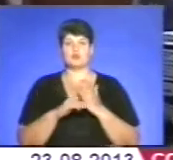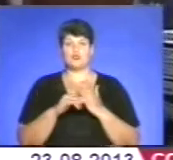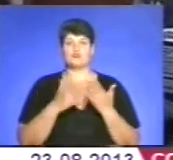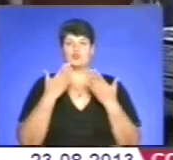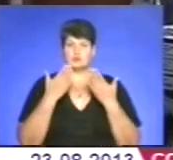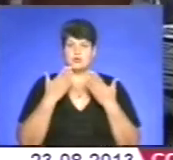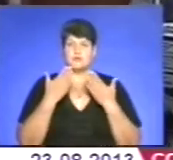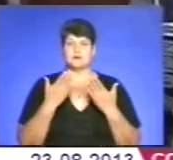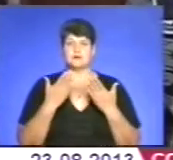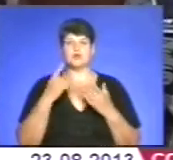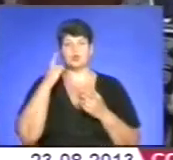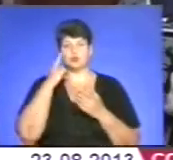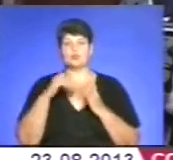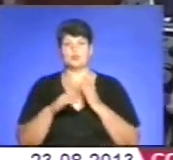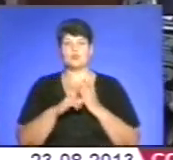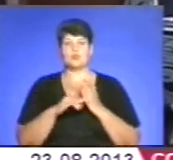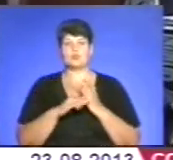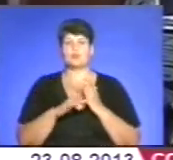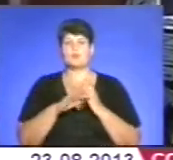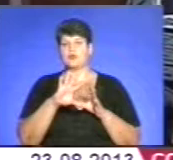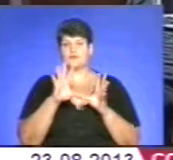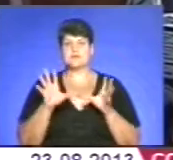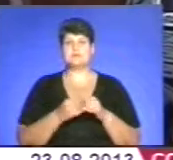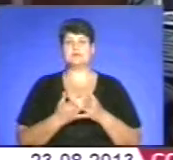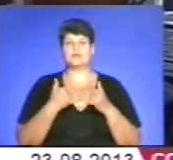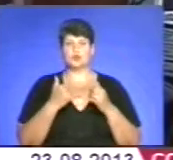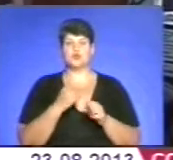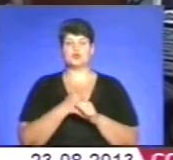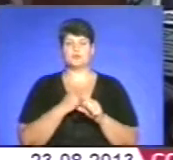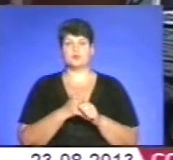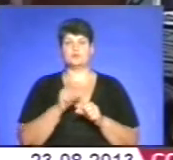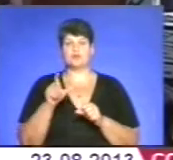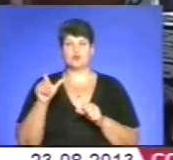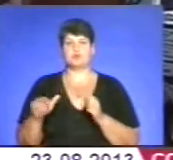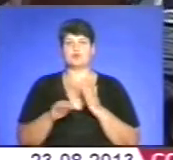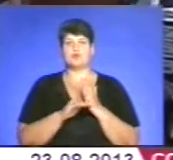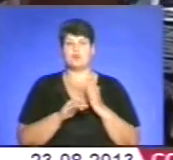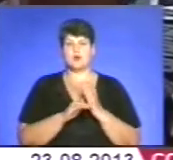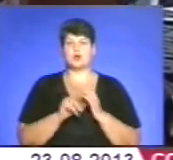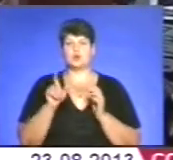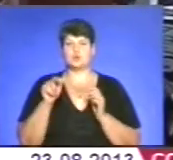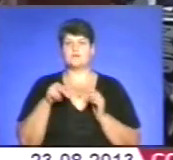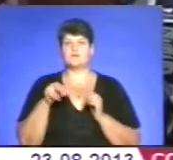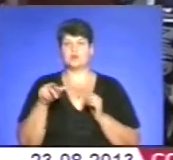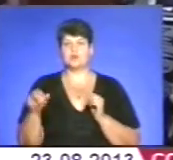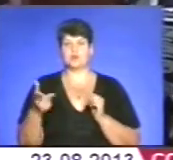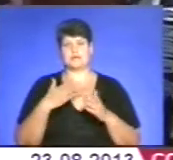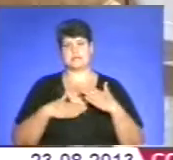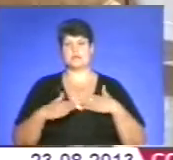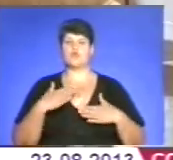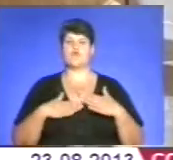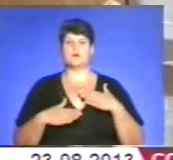поможуть, допомагають всім. Ну, для того зроблено, щоб людям допомагало, і люди звідси виходять